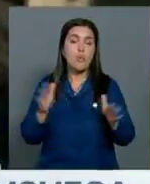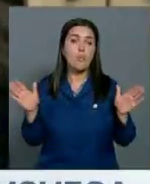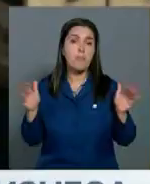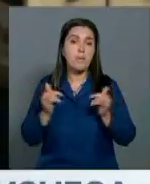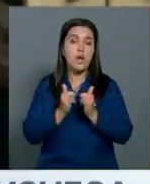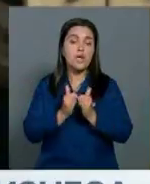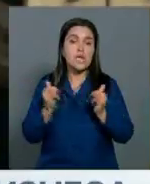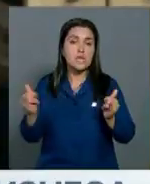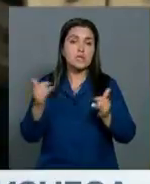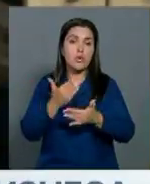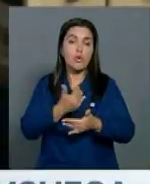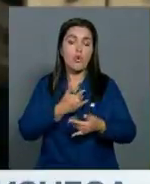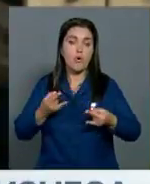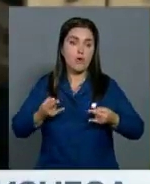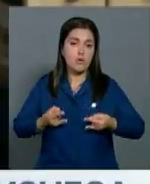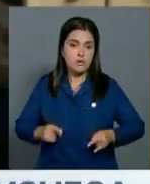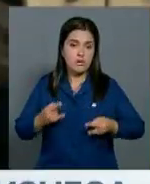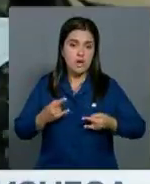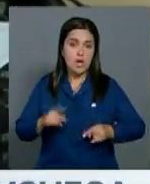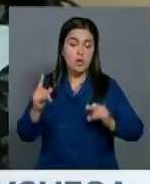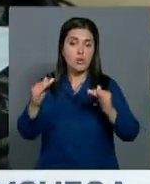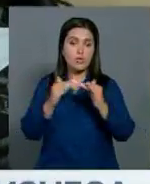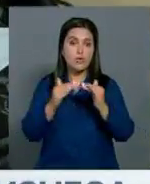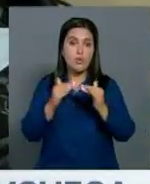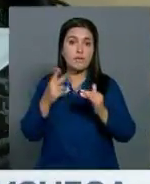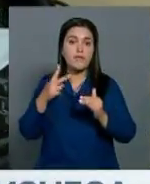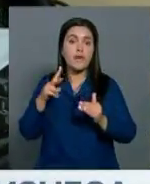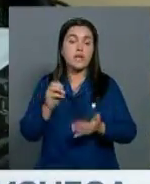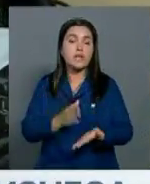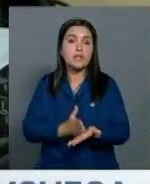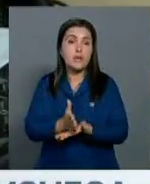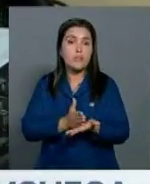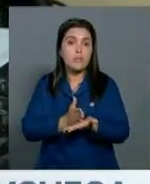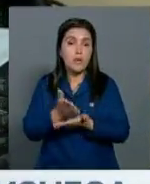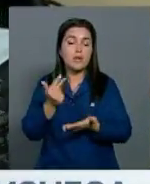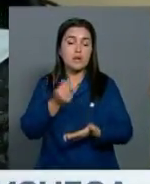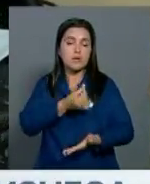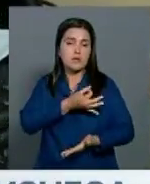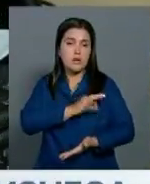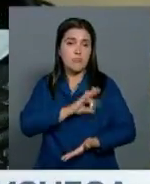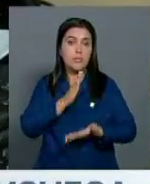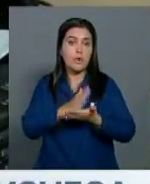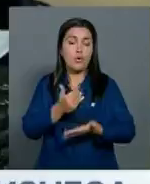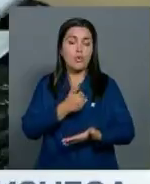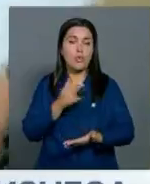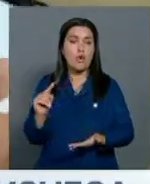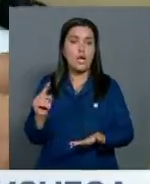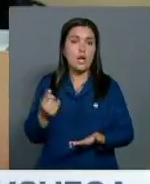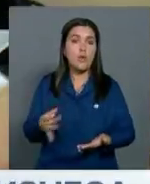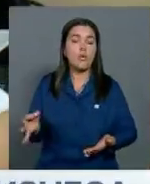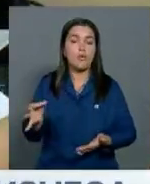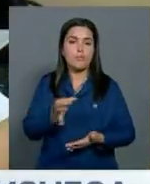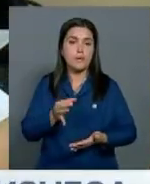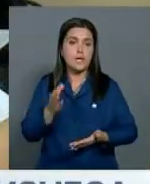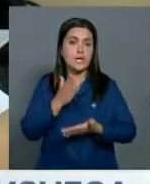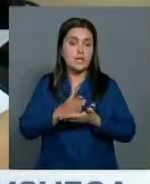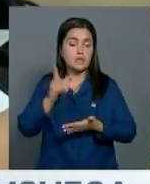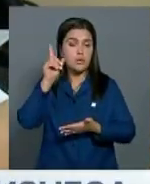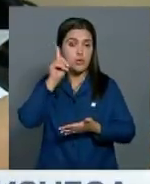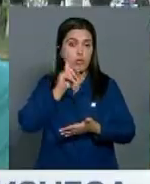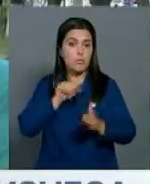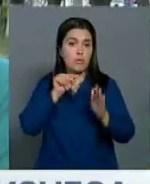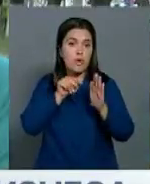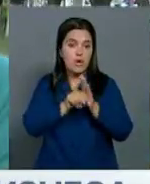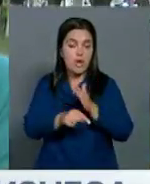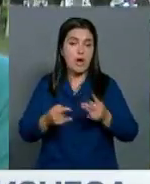лет он занимается выводом птенцов на дому. Дело небольшое, но довольно прибыльное. Говорит, это будет единственный в области компактной